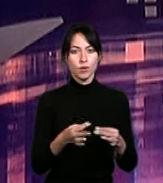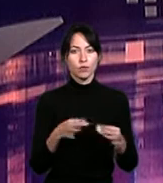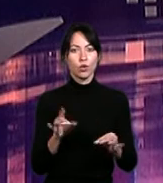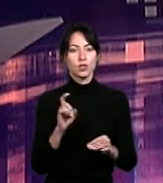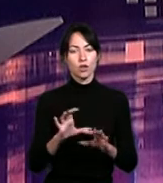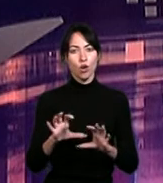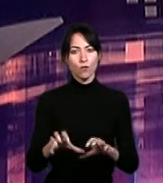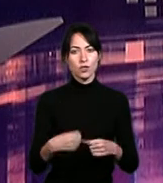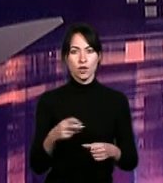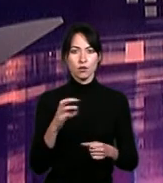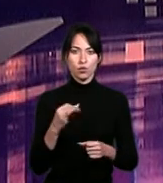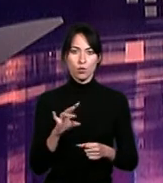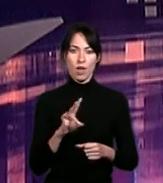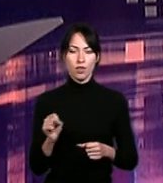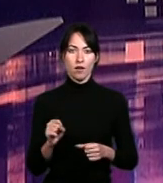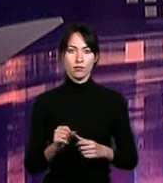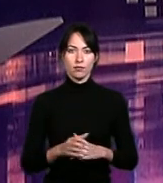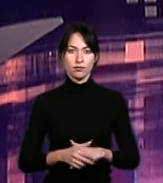з конфіскацією майна.